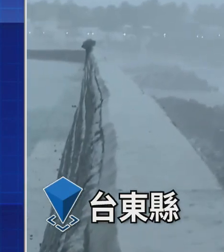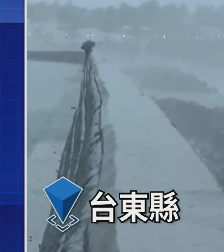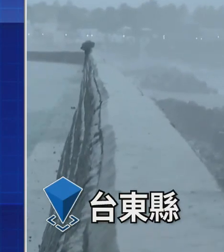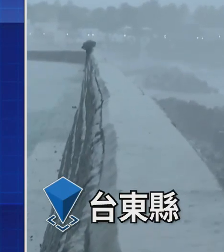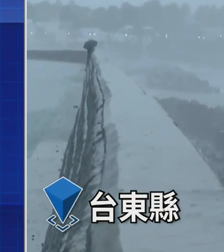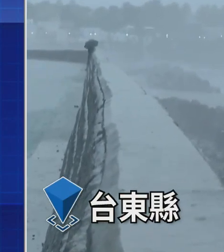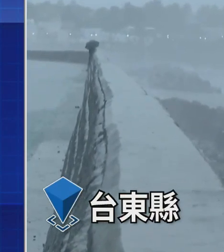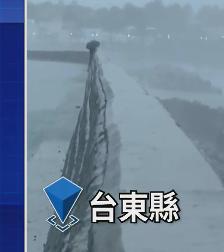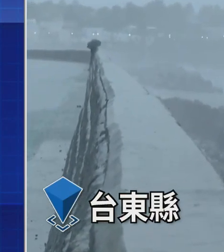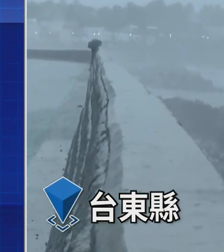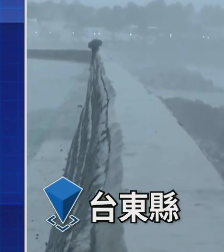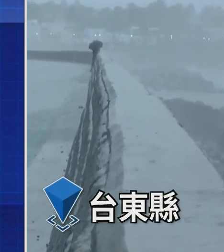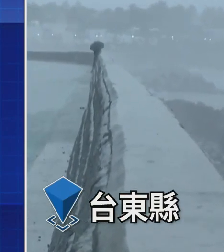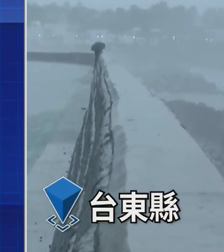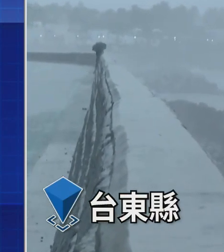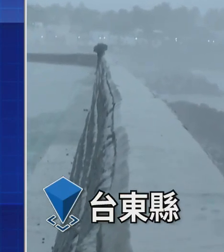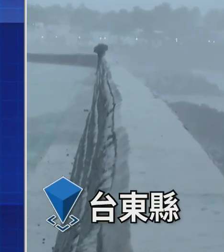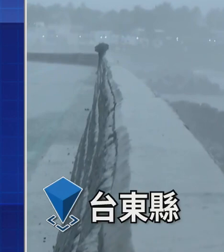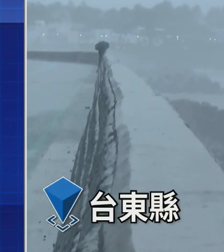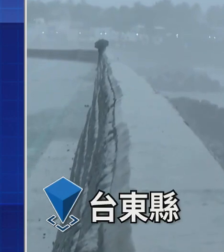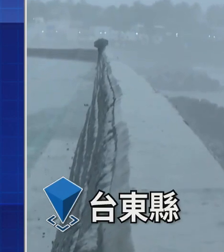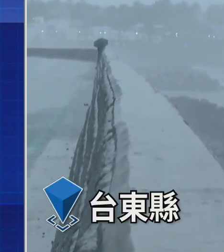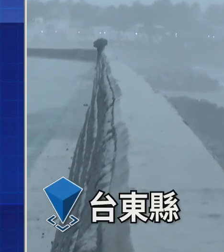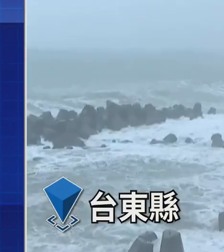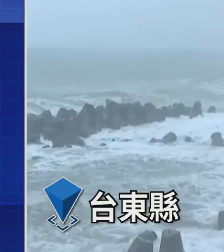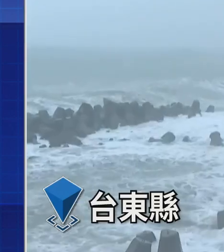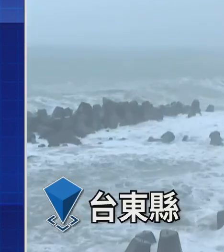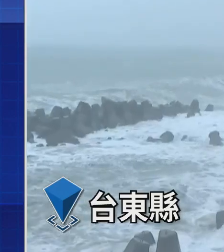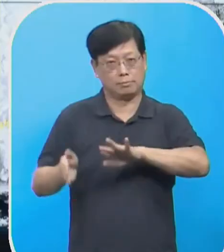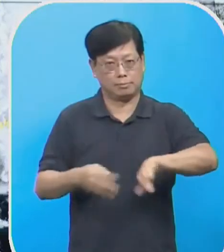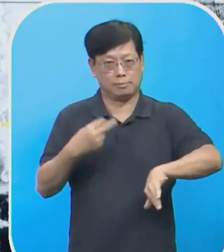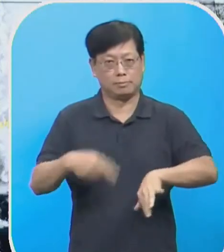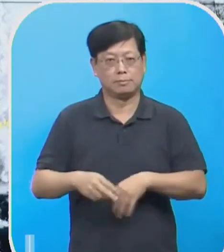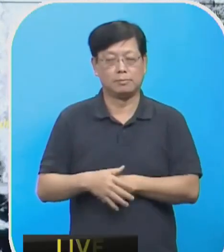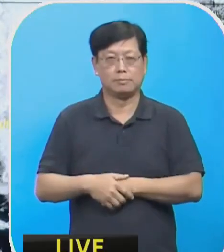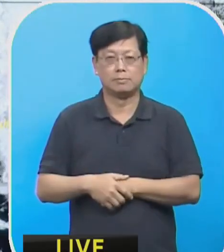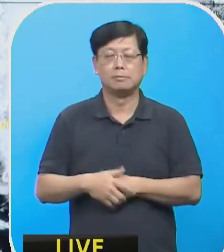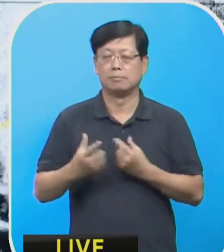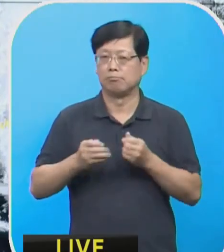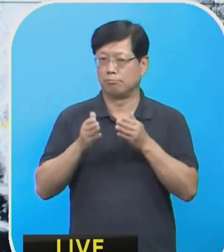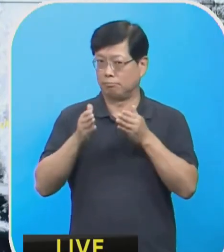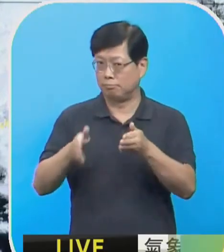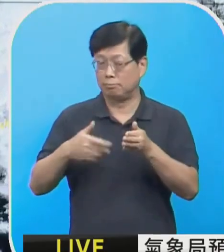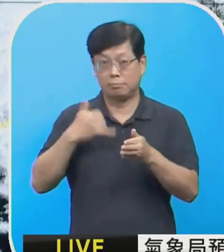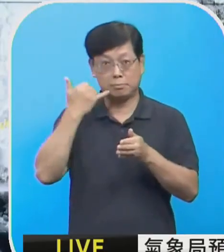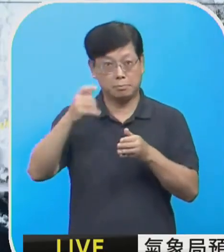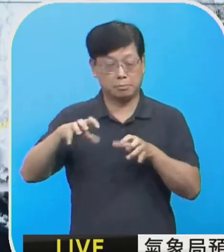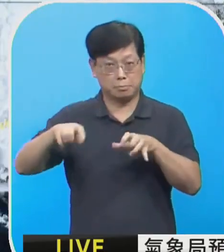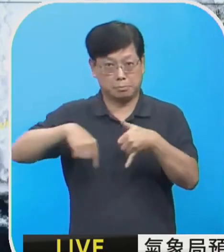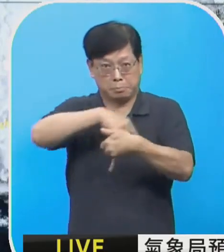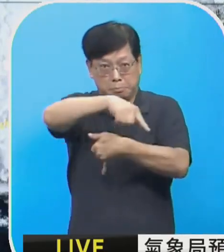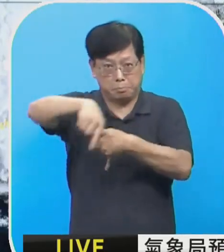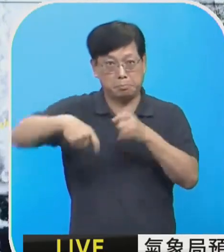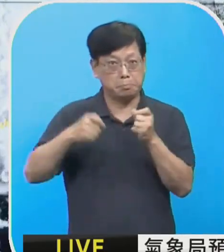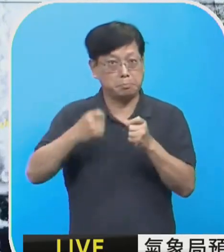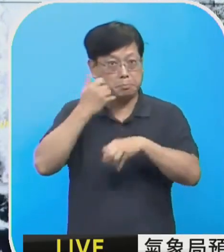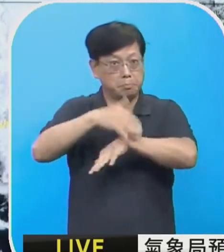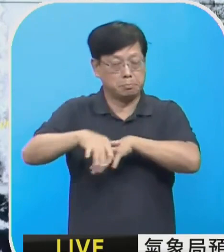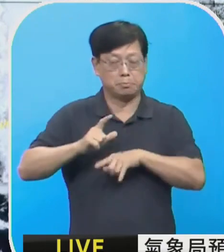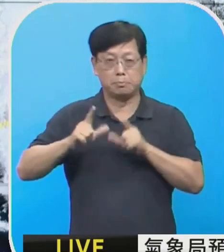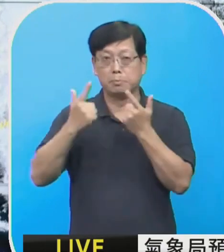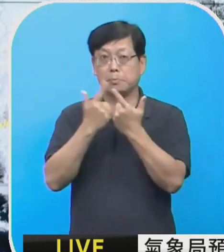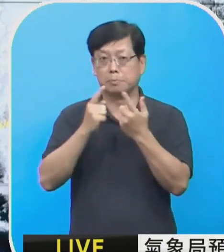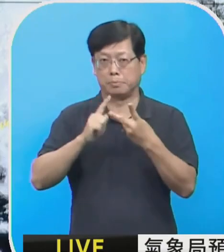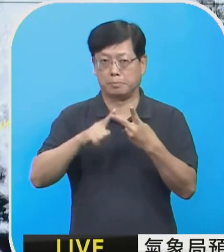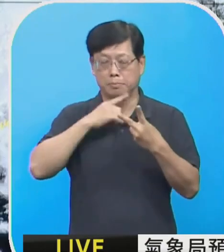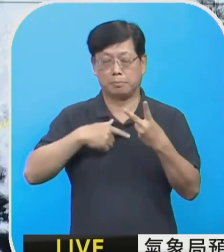登陆。现在就带你来听听气象局的最新说明。 我们其实也针对了台湾邻近的海域，包括东北部海